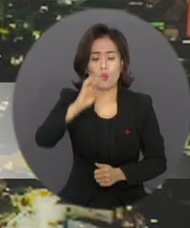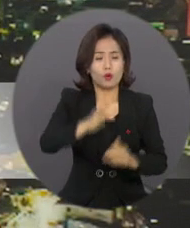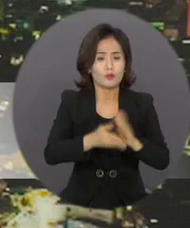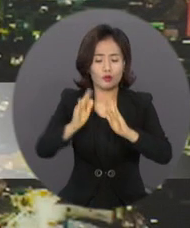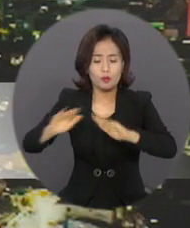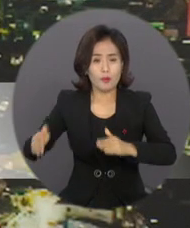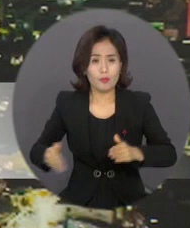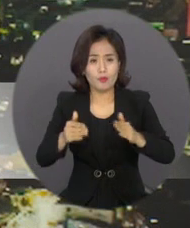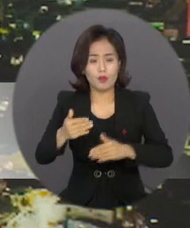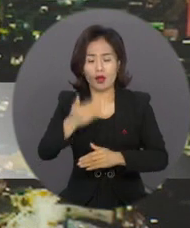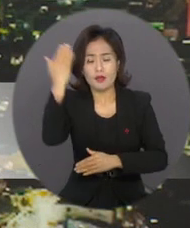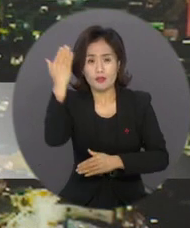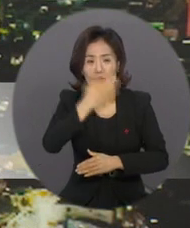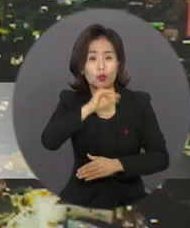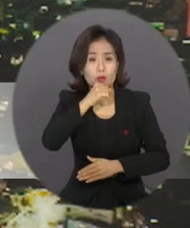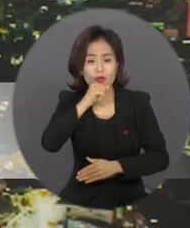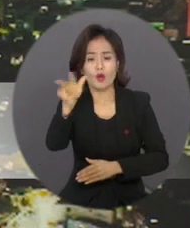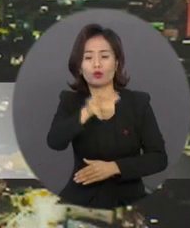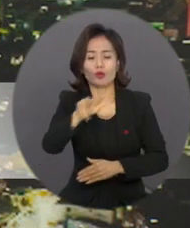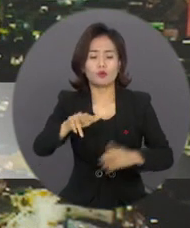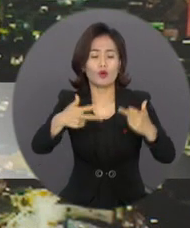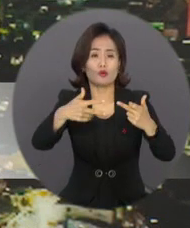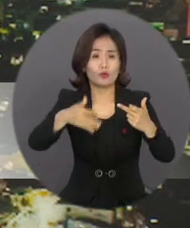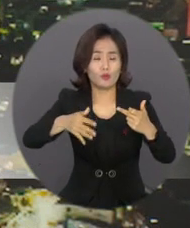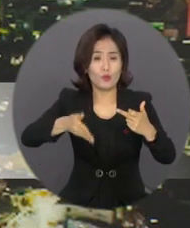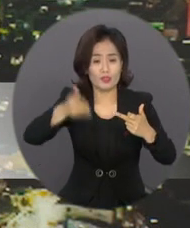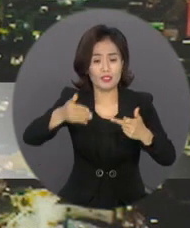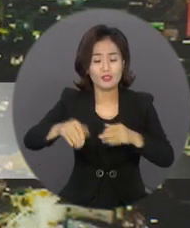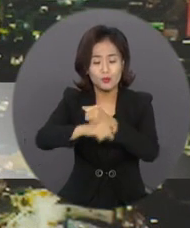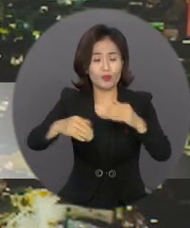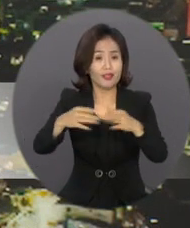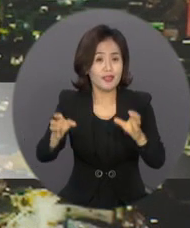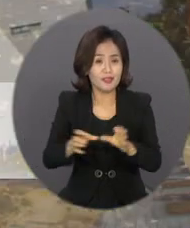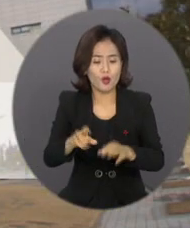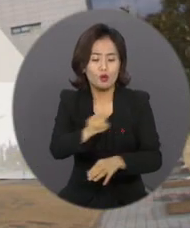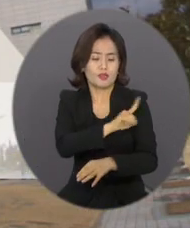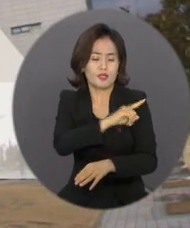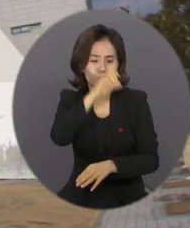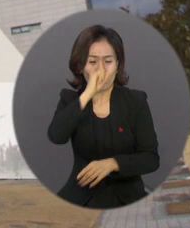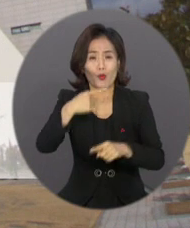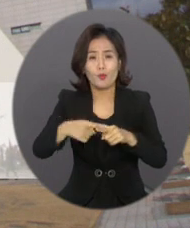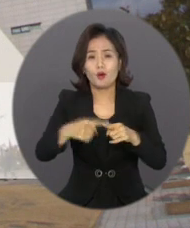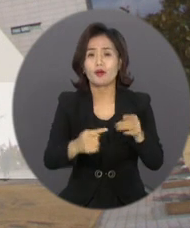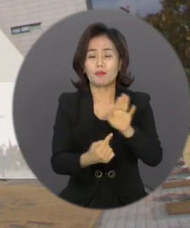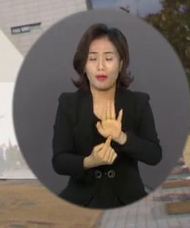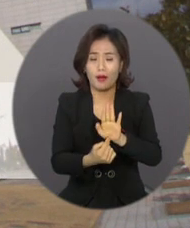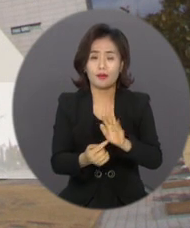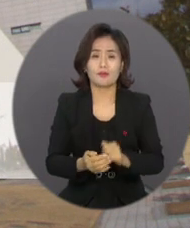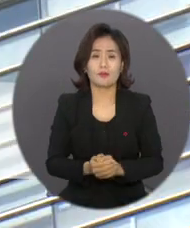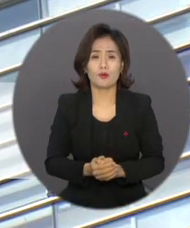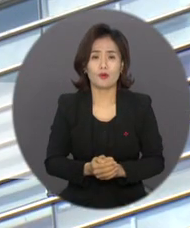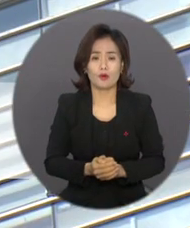광주시와 전남도가 청렴도 평가에서 전국 17개 광역자치단체 가운데 가장 좋은 평가를 받은 걸로 나타났습니다